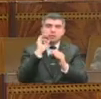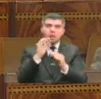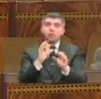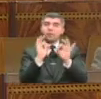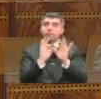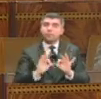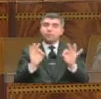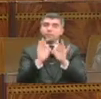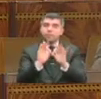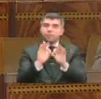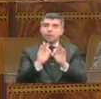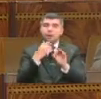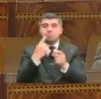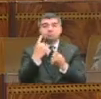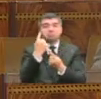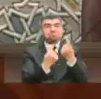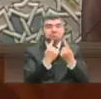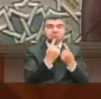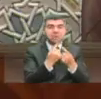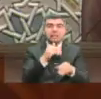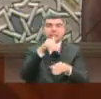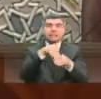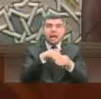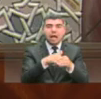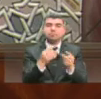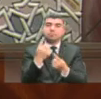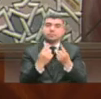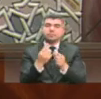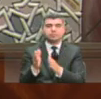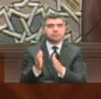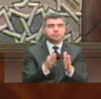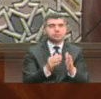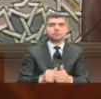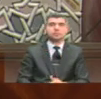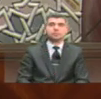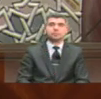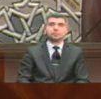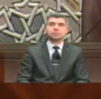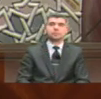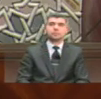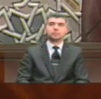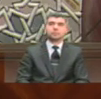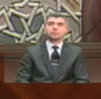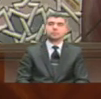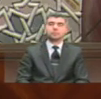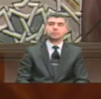وبأشكال مشبوهة لحسابات انتخابوية خصوصا من الجمال. شكرا السيد النائب المحترم. تفضل السيد الوزير عقبه.